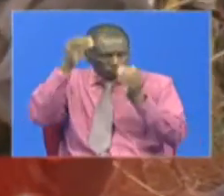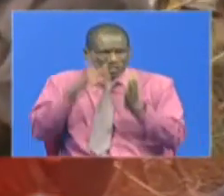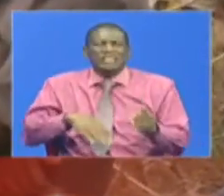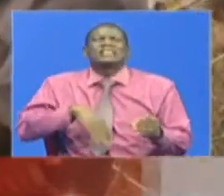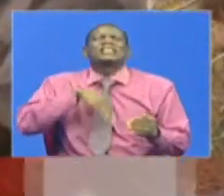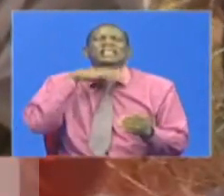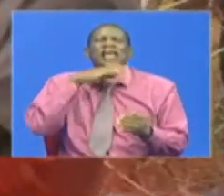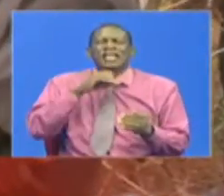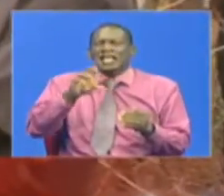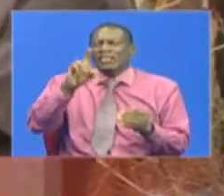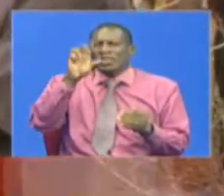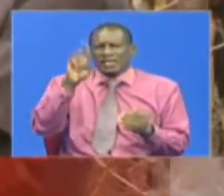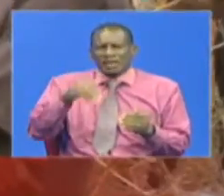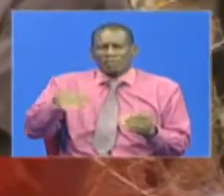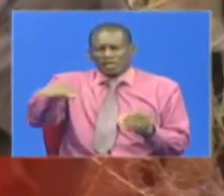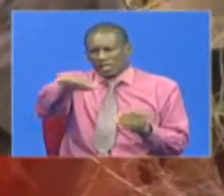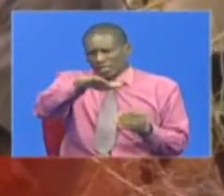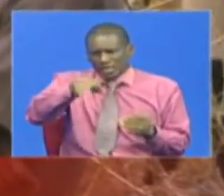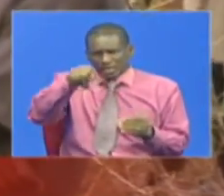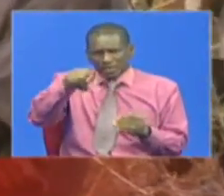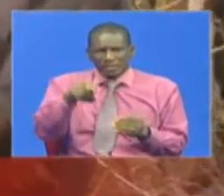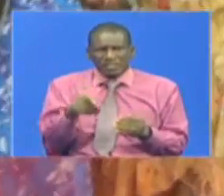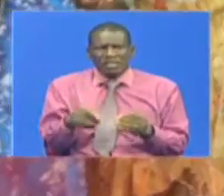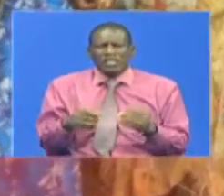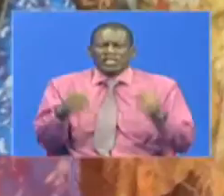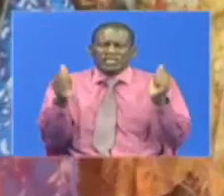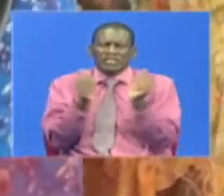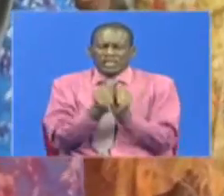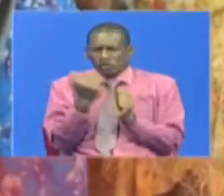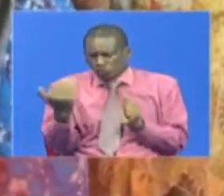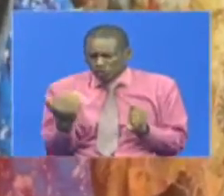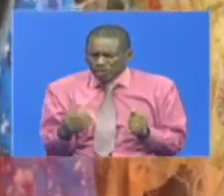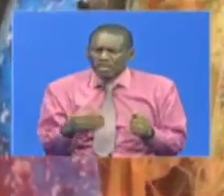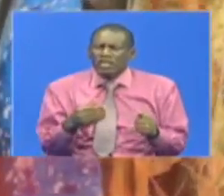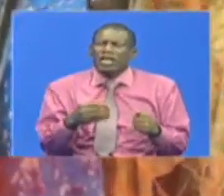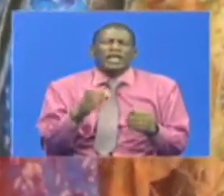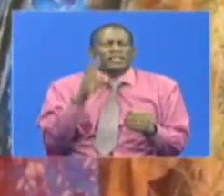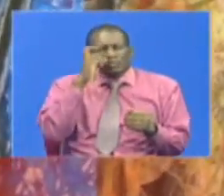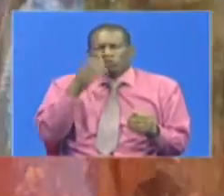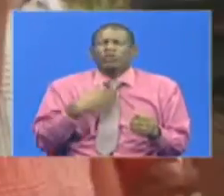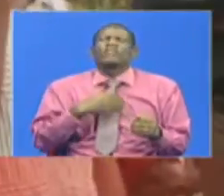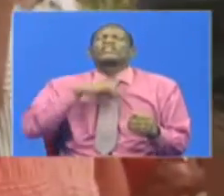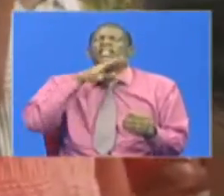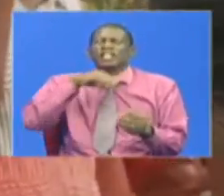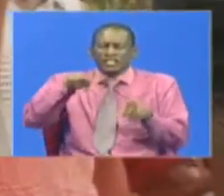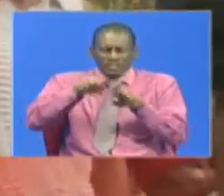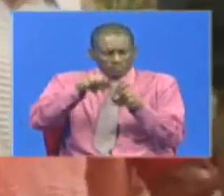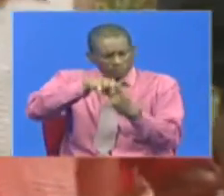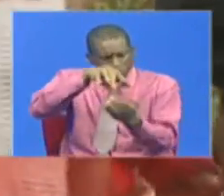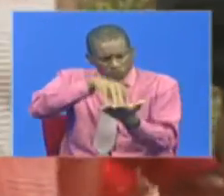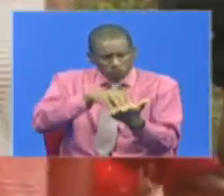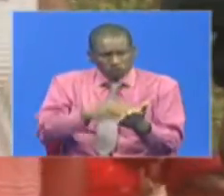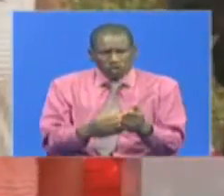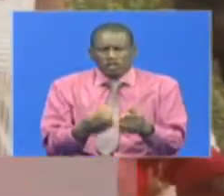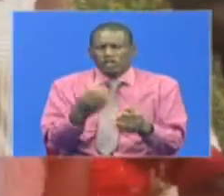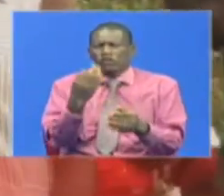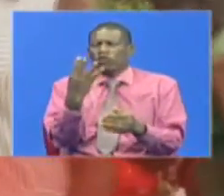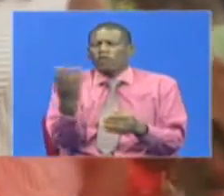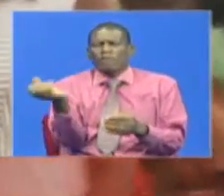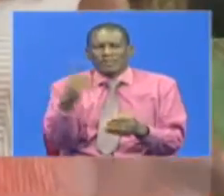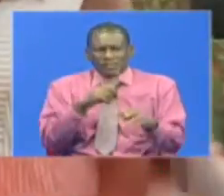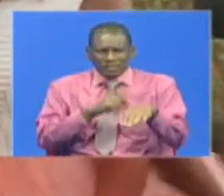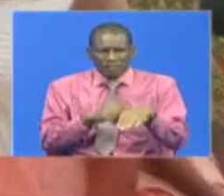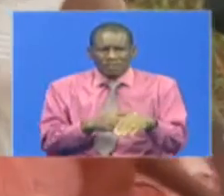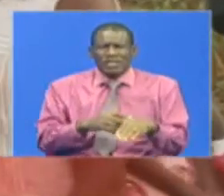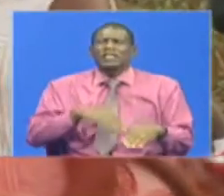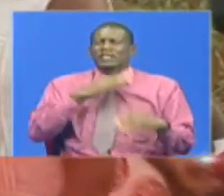la kijiji cha Bugisa. Watoto 10 wanadaiwa kupoteza maisha yao katika hali hiyo hiyo chini ya muda wa miezi 4. Mwili